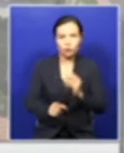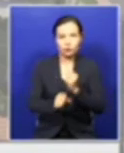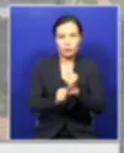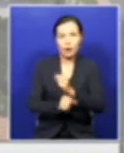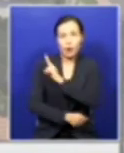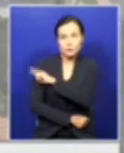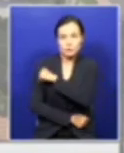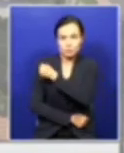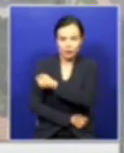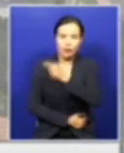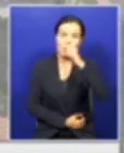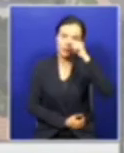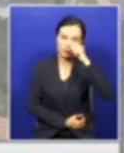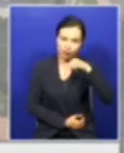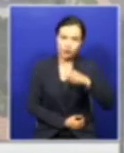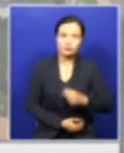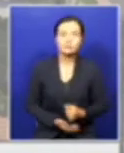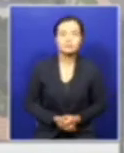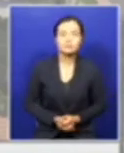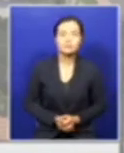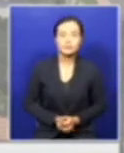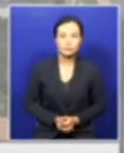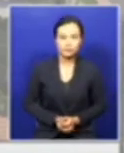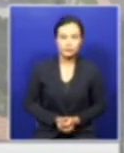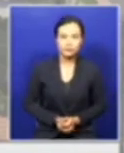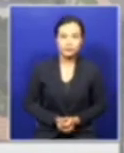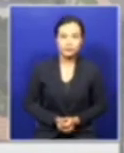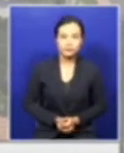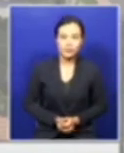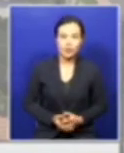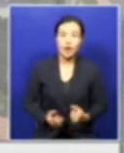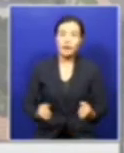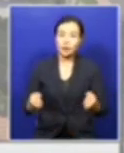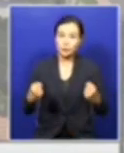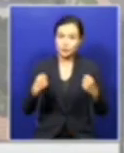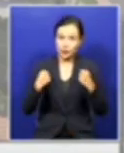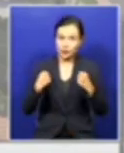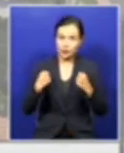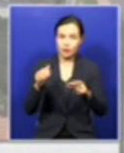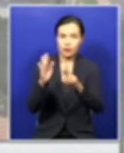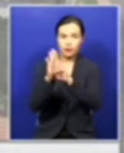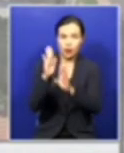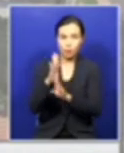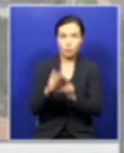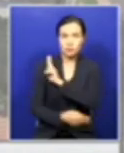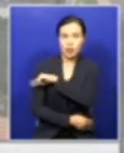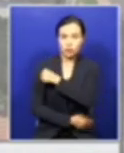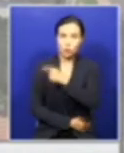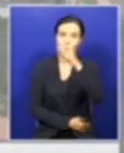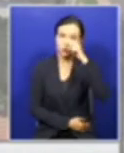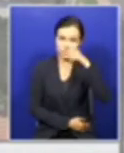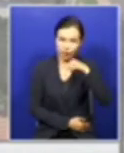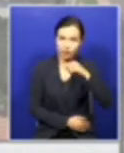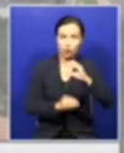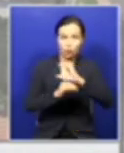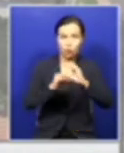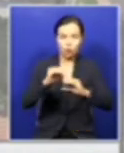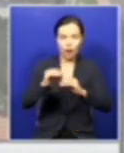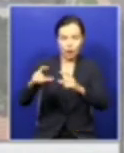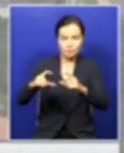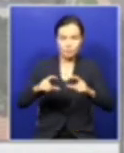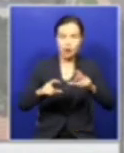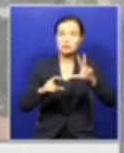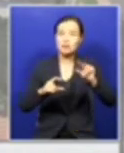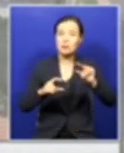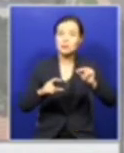ขไทยที่สุดแล้วค่ะเกิดจากความเข้มแข็งของระบบสาธารณสุขไทยโครงการ30บาทรักษาทุ